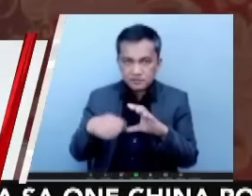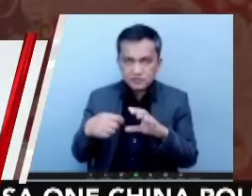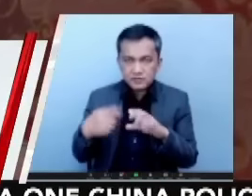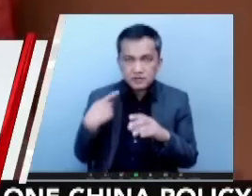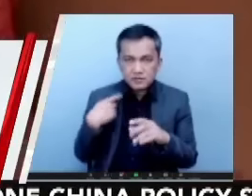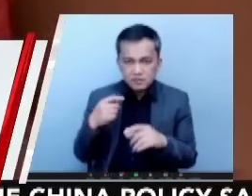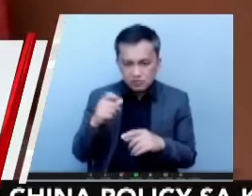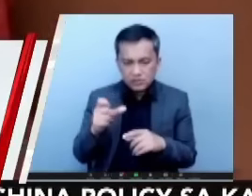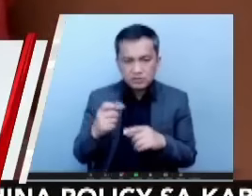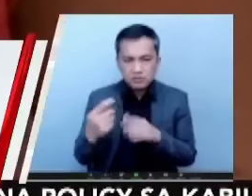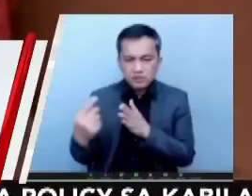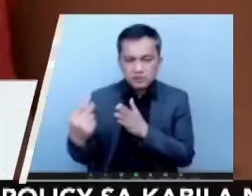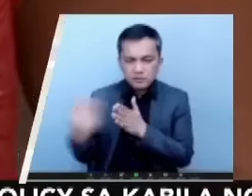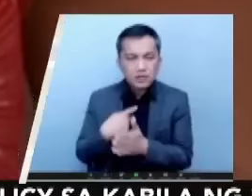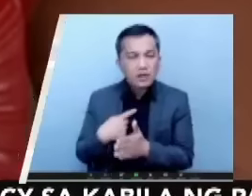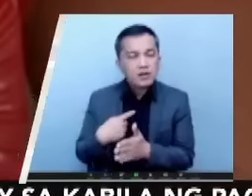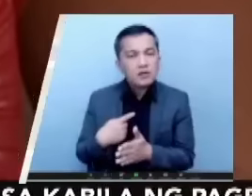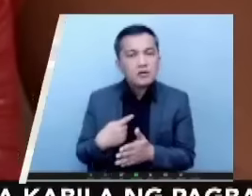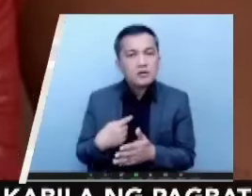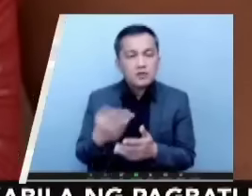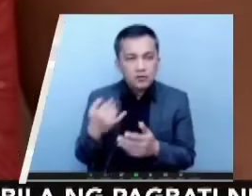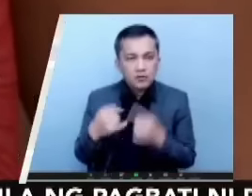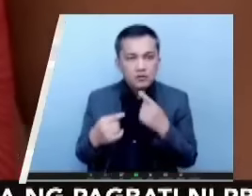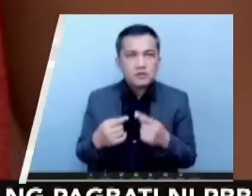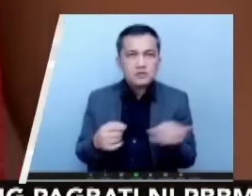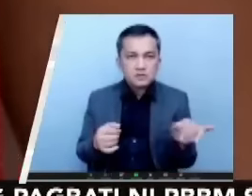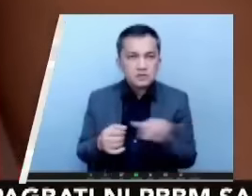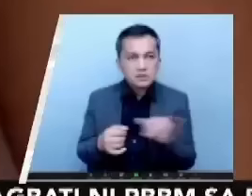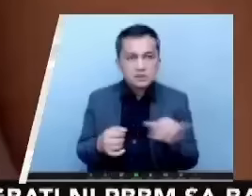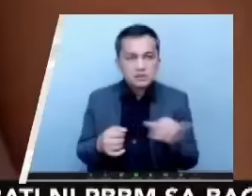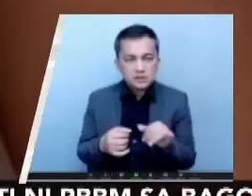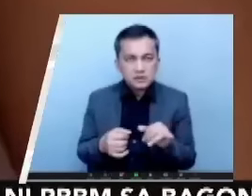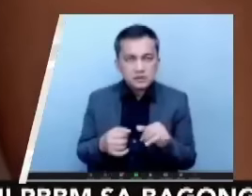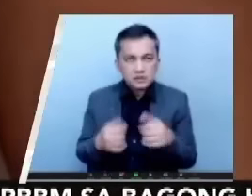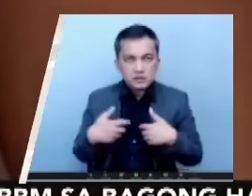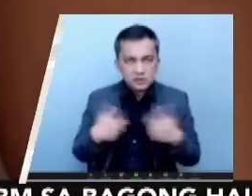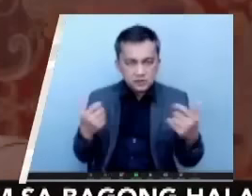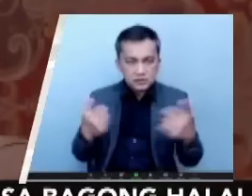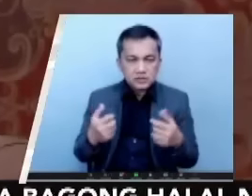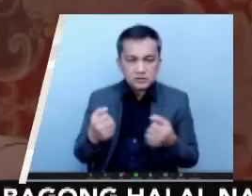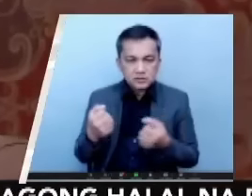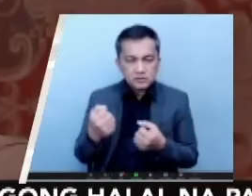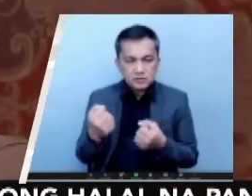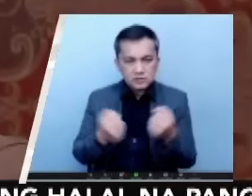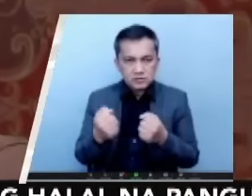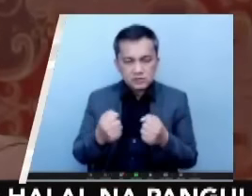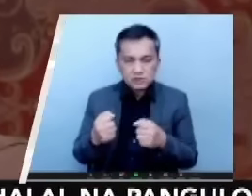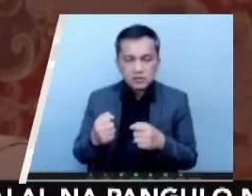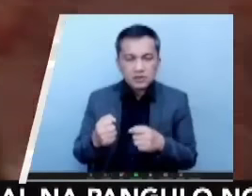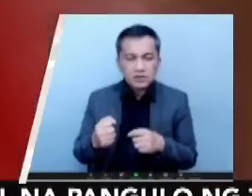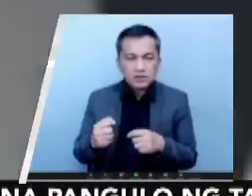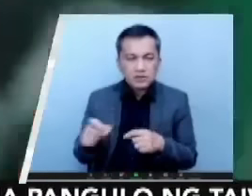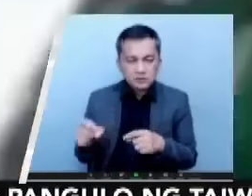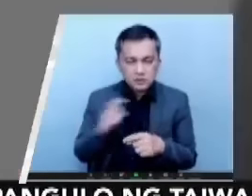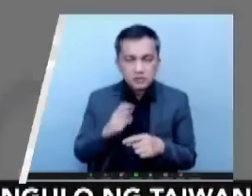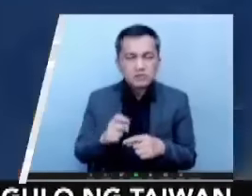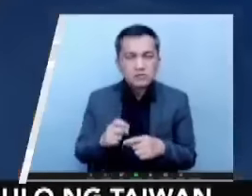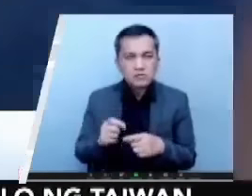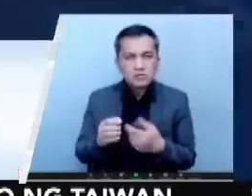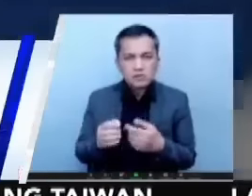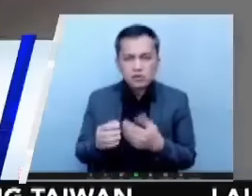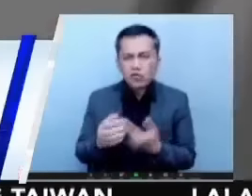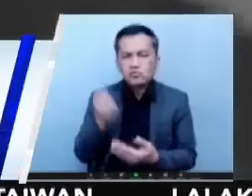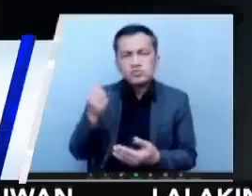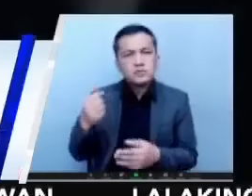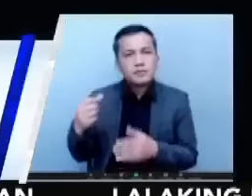mga meron dahil lang din sa nagalit ako sa isang motorist na nag-cut sa akin. I was almost killed. Pero